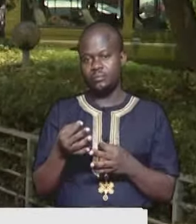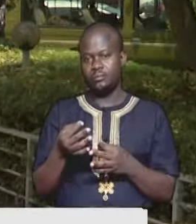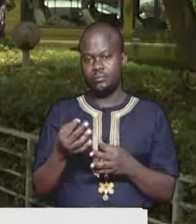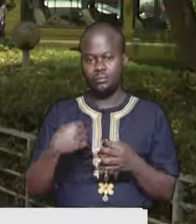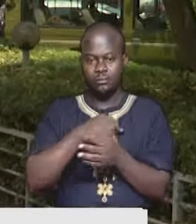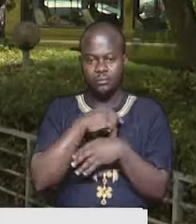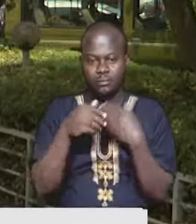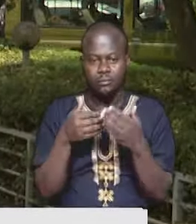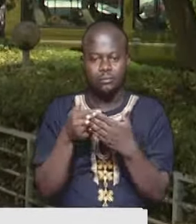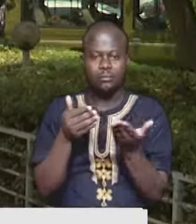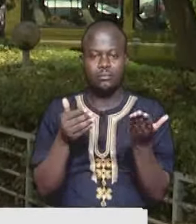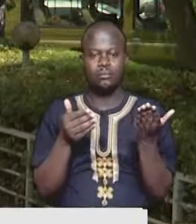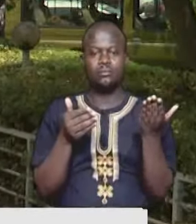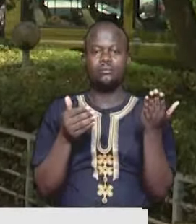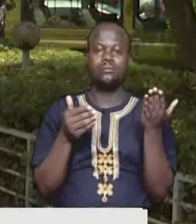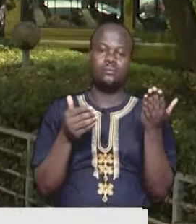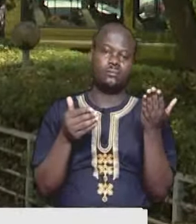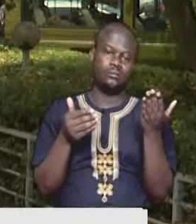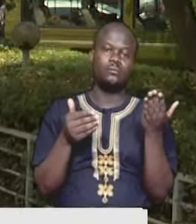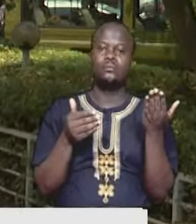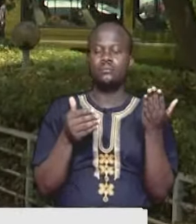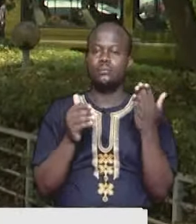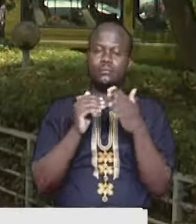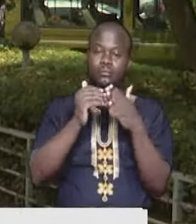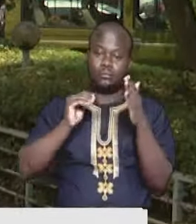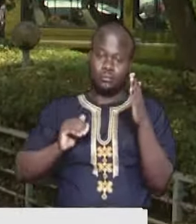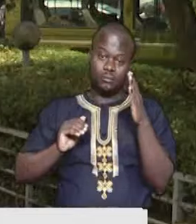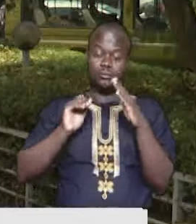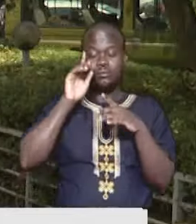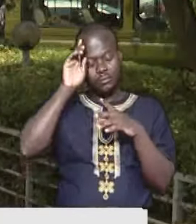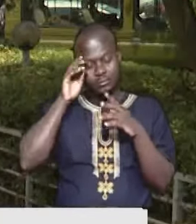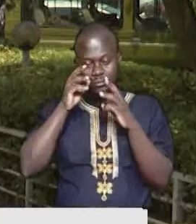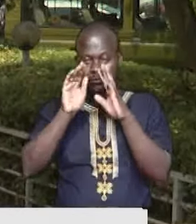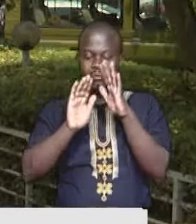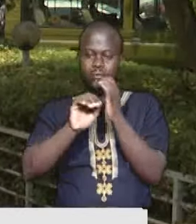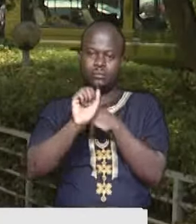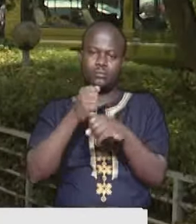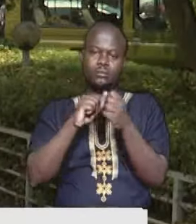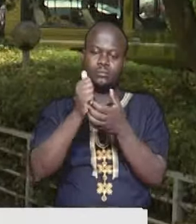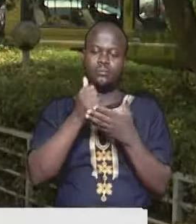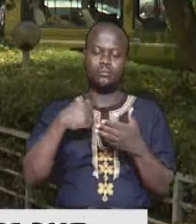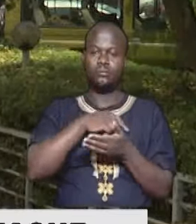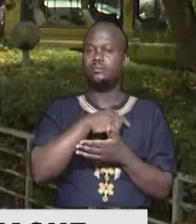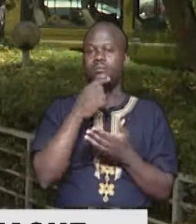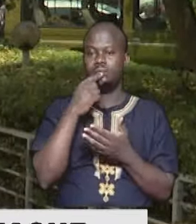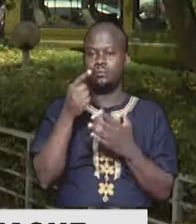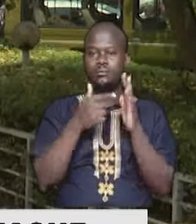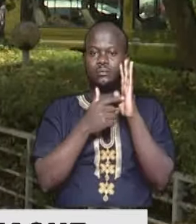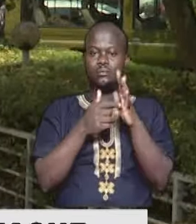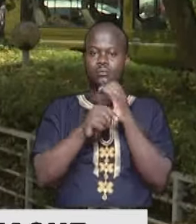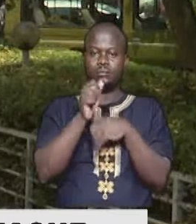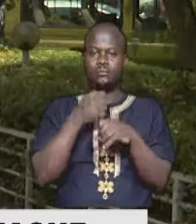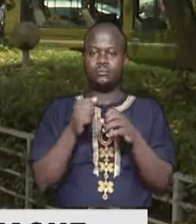nshyashya twatangije muri Minema yitwa Anticipatory Action Approach. Ni approach idufasha kugaragaza